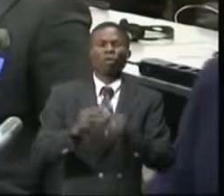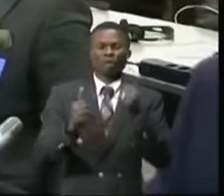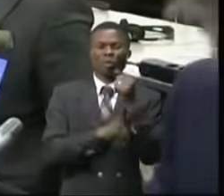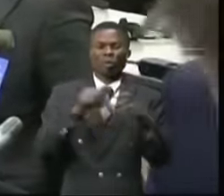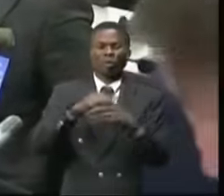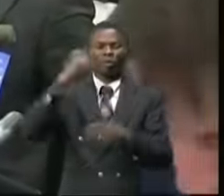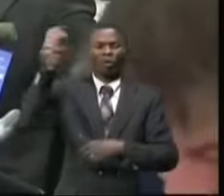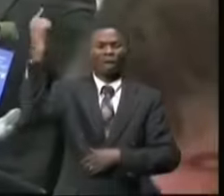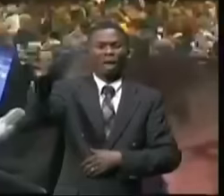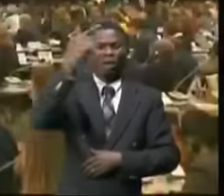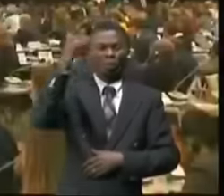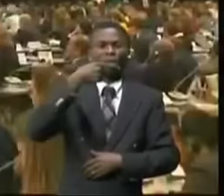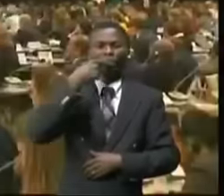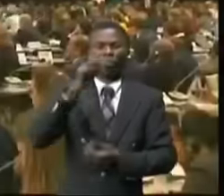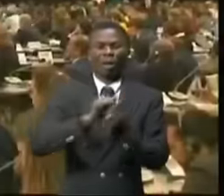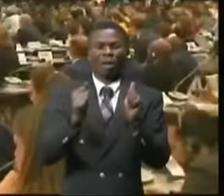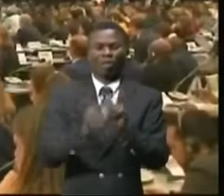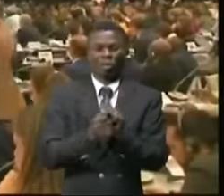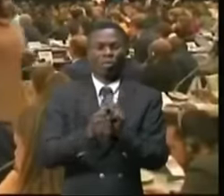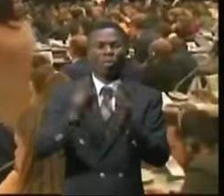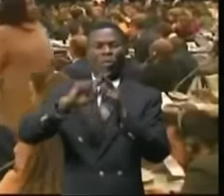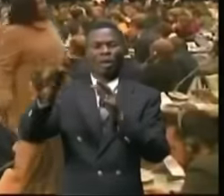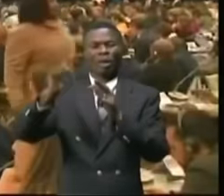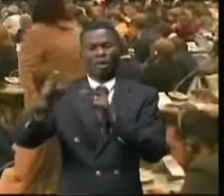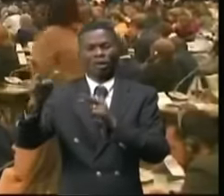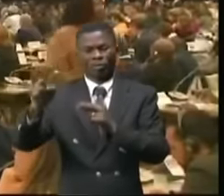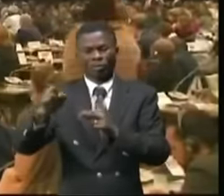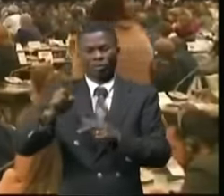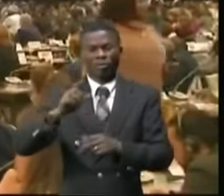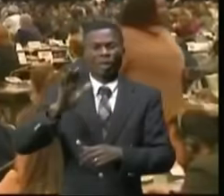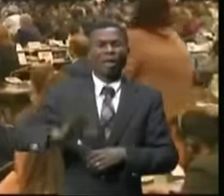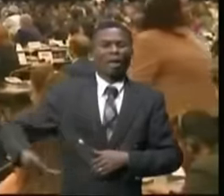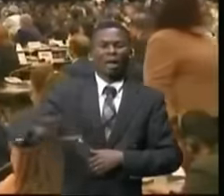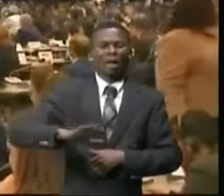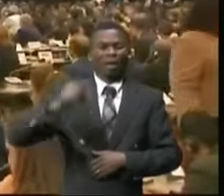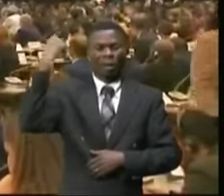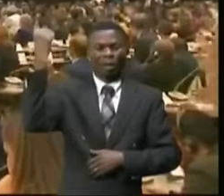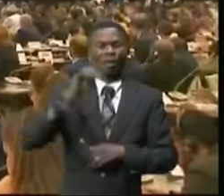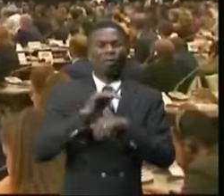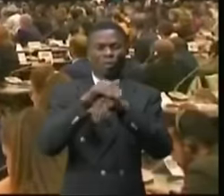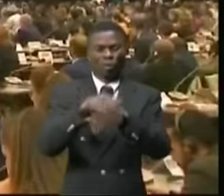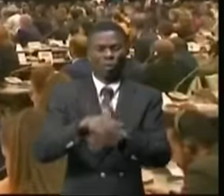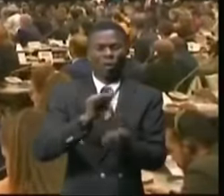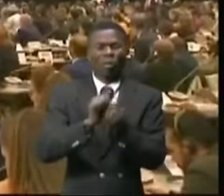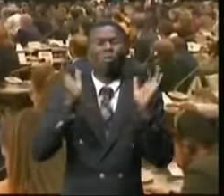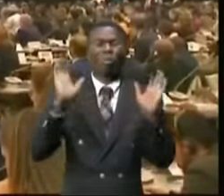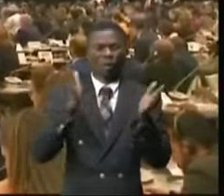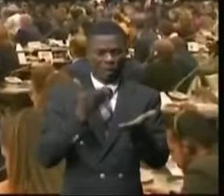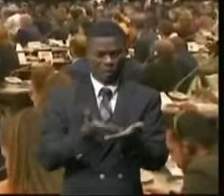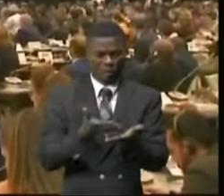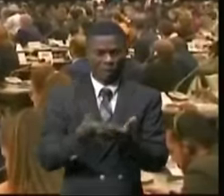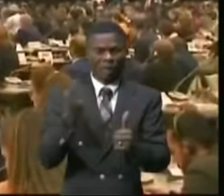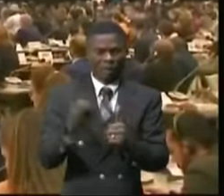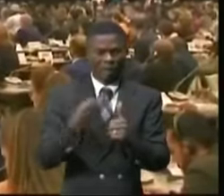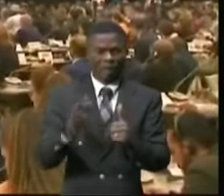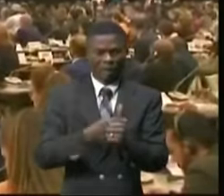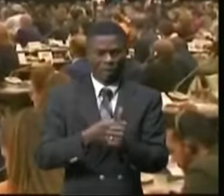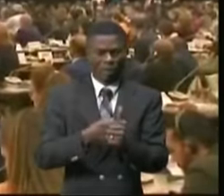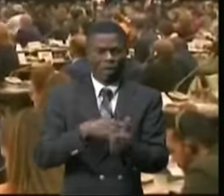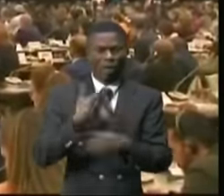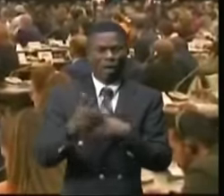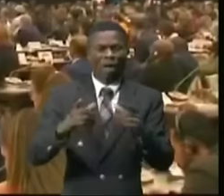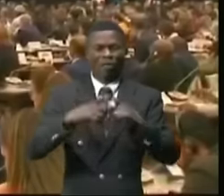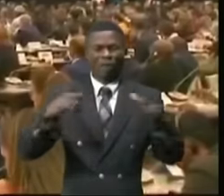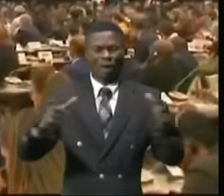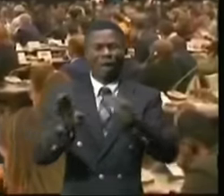entier qui parlent de réfugiés. Les États du monde se sont engagés, surtout à élargir